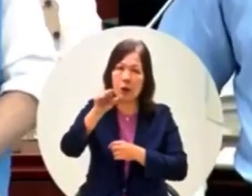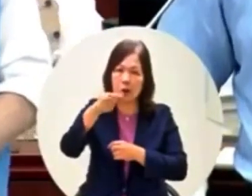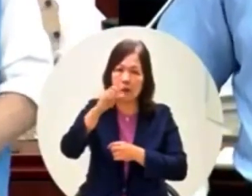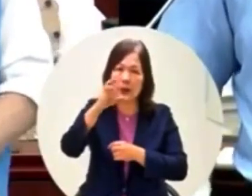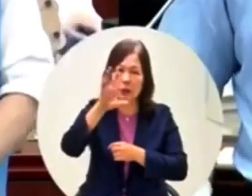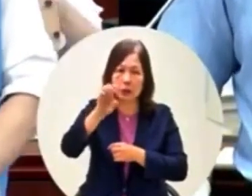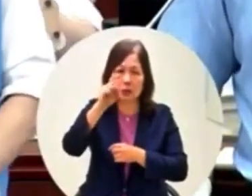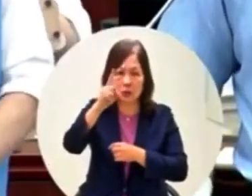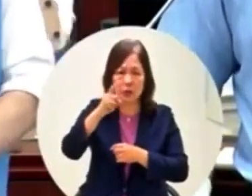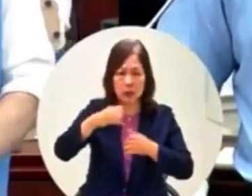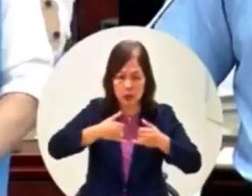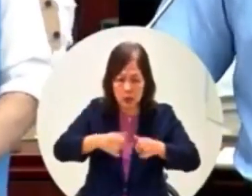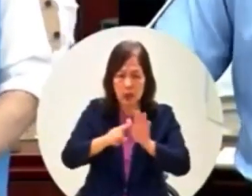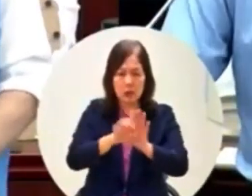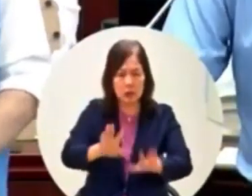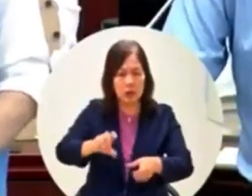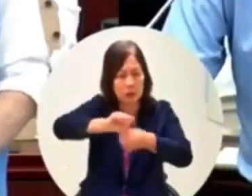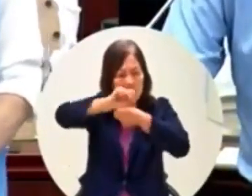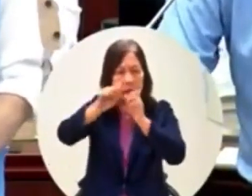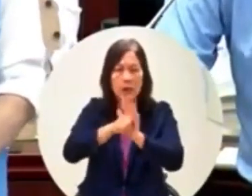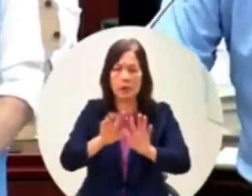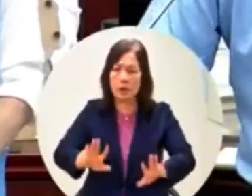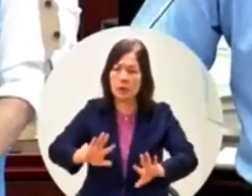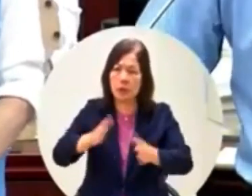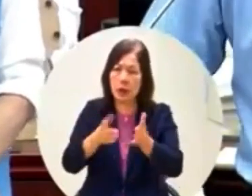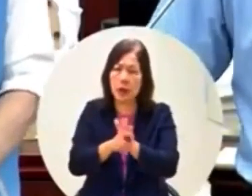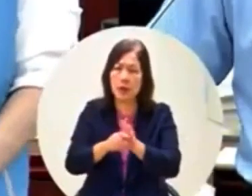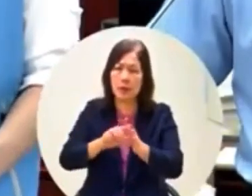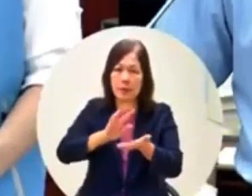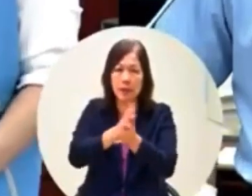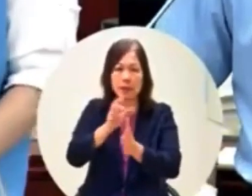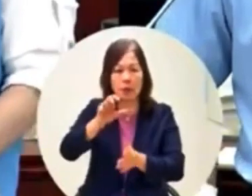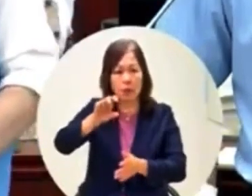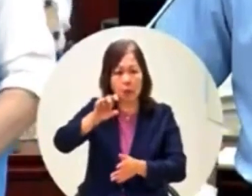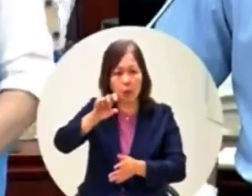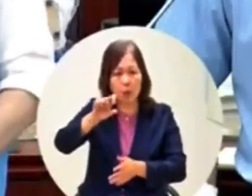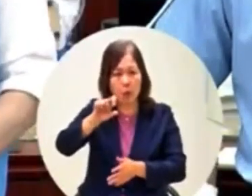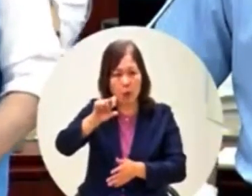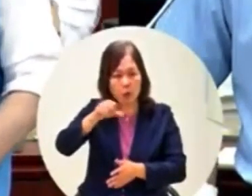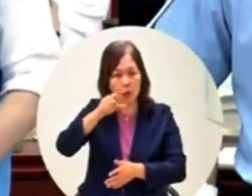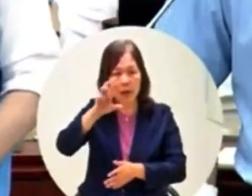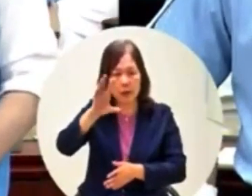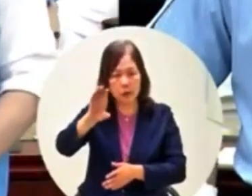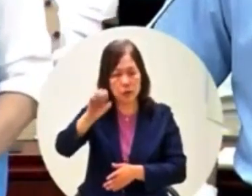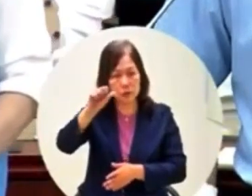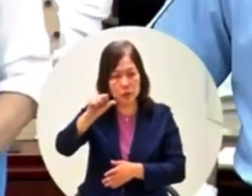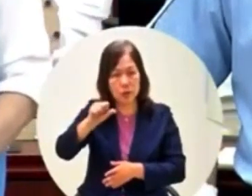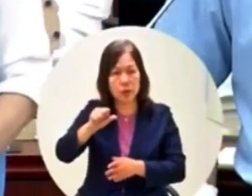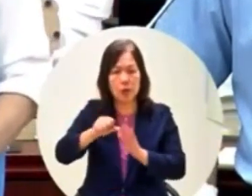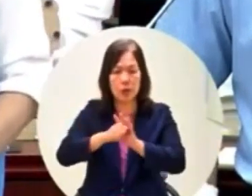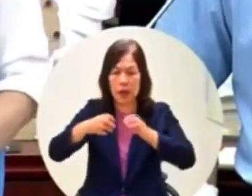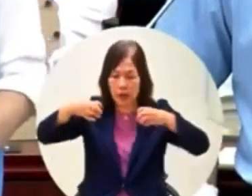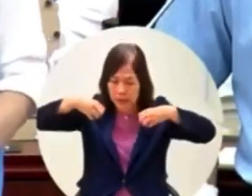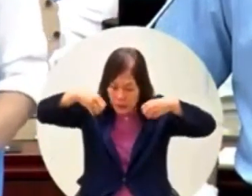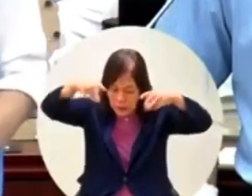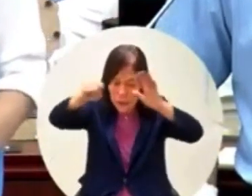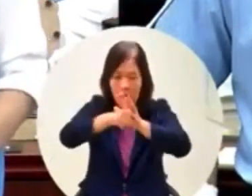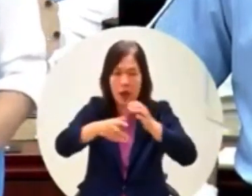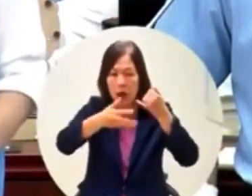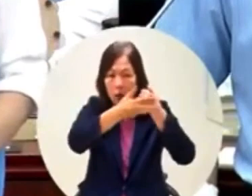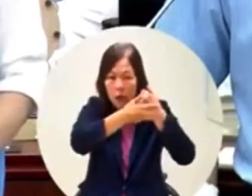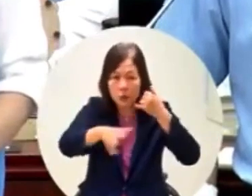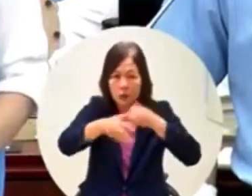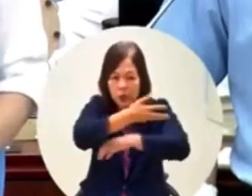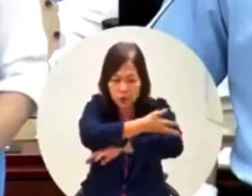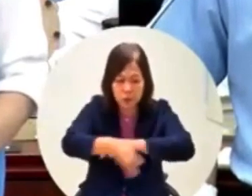加，大概已经到了595条左右。我觉得路平、灯亮、水沟通是人民最基